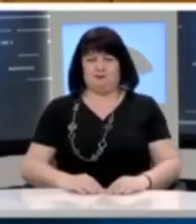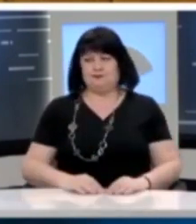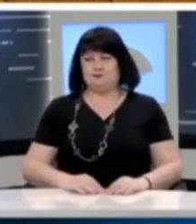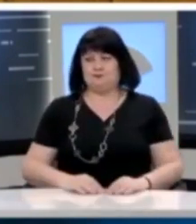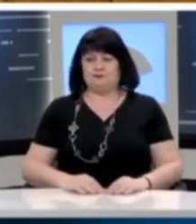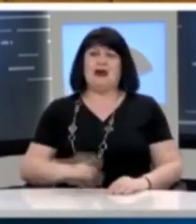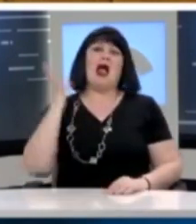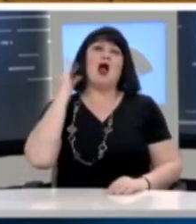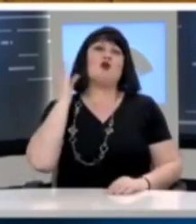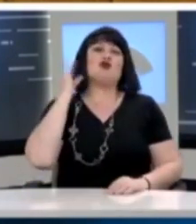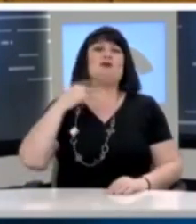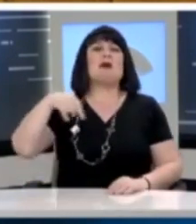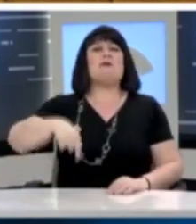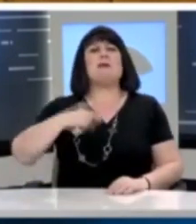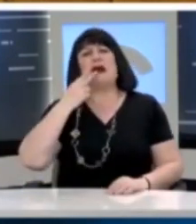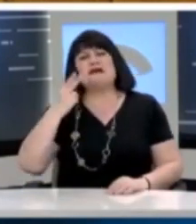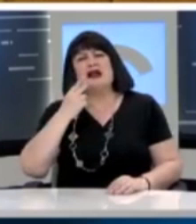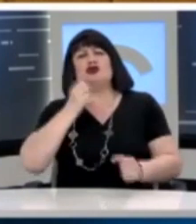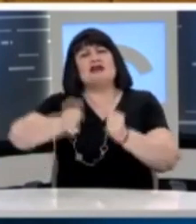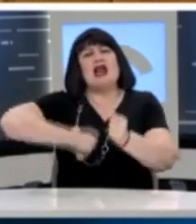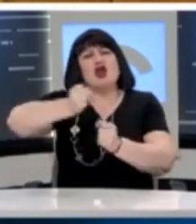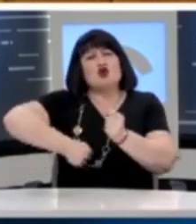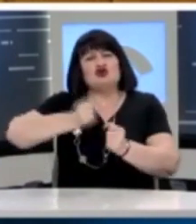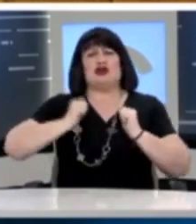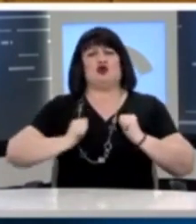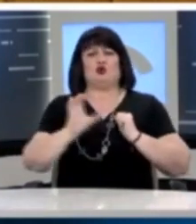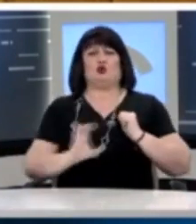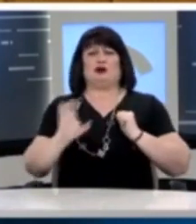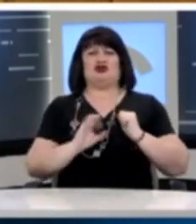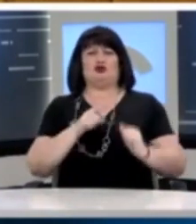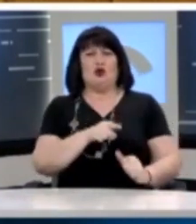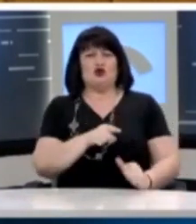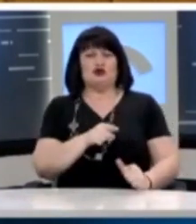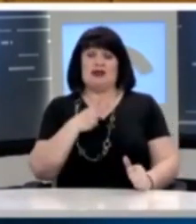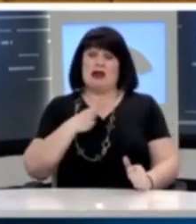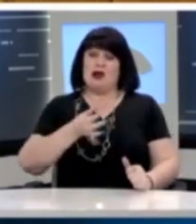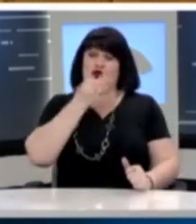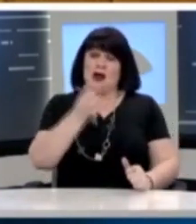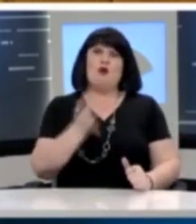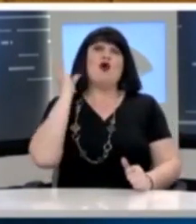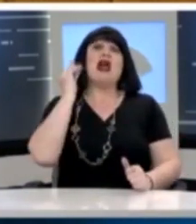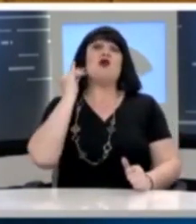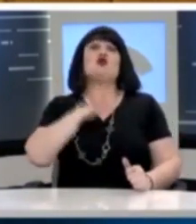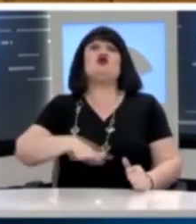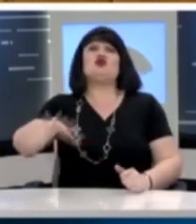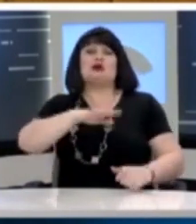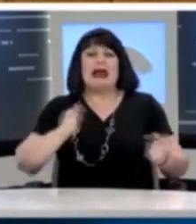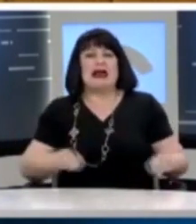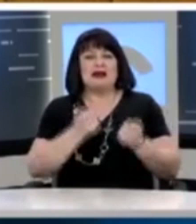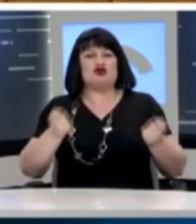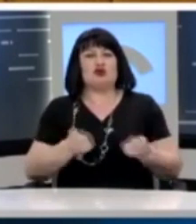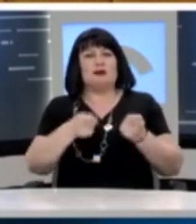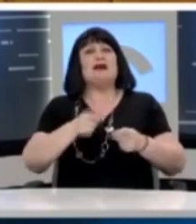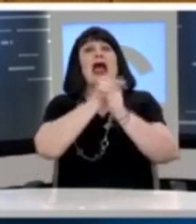Αυτά που ακούστηκαν για τον Παπαστράτο, την Τρενοσέ, τον τουρισμό και άλλα, θέλουμε να σημειώσουμε, να το ακούσουν οι εργαζόμενοι, ότι